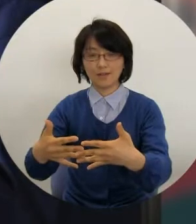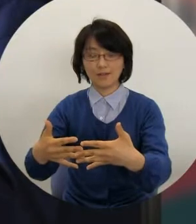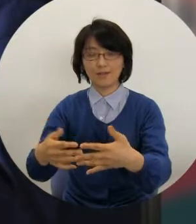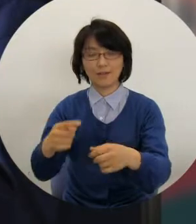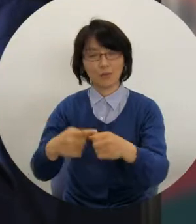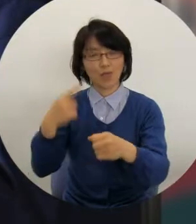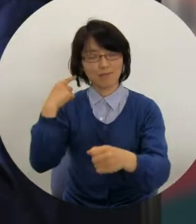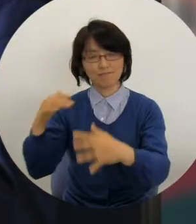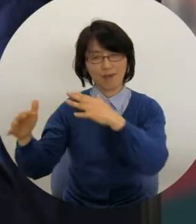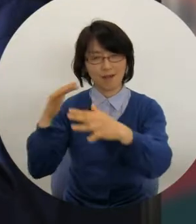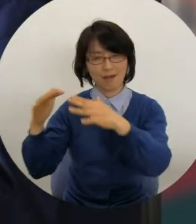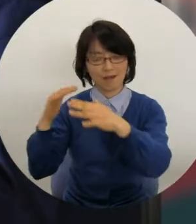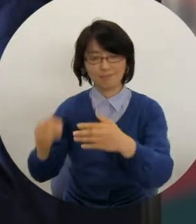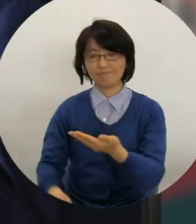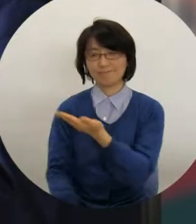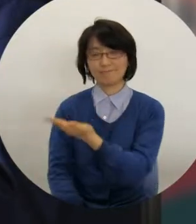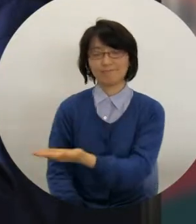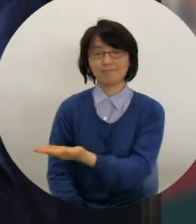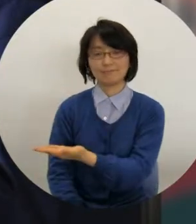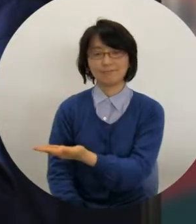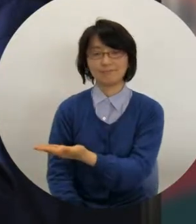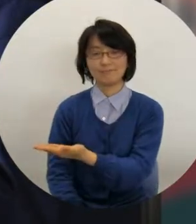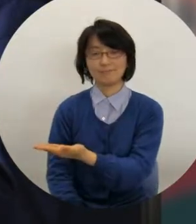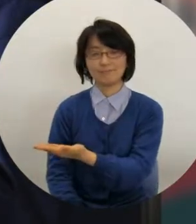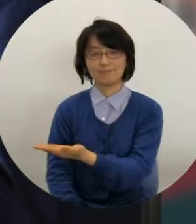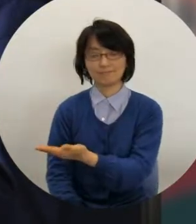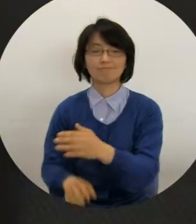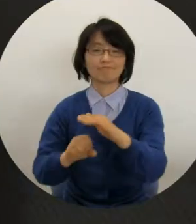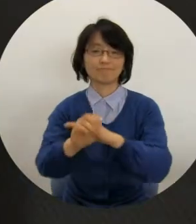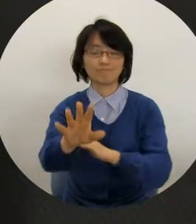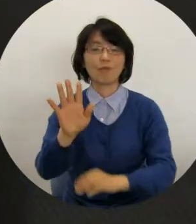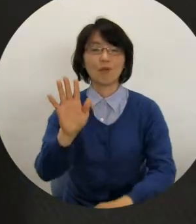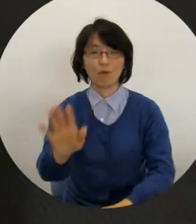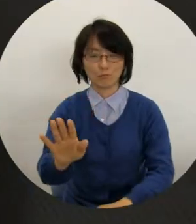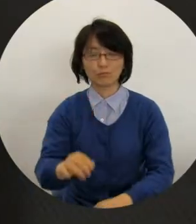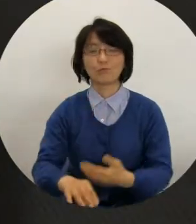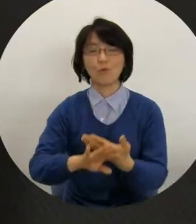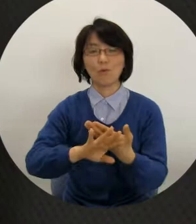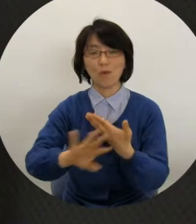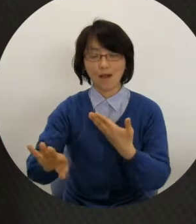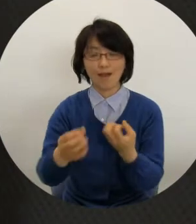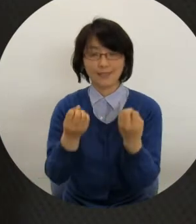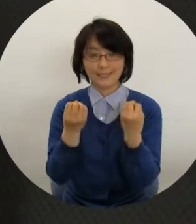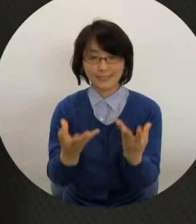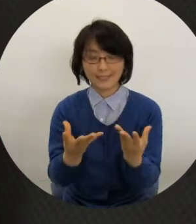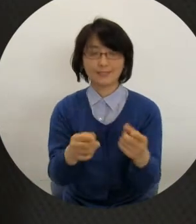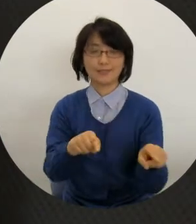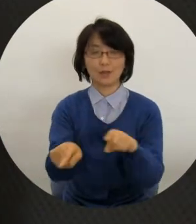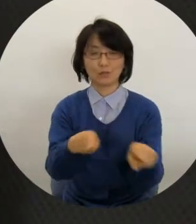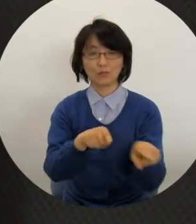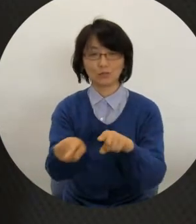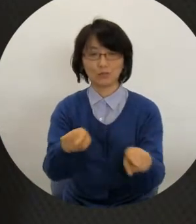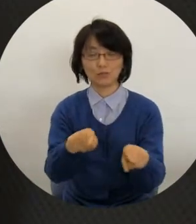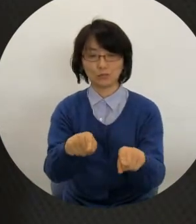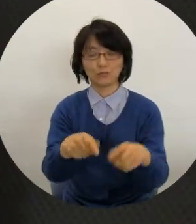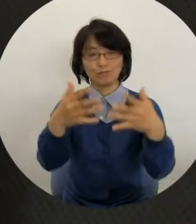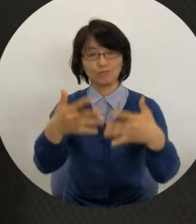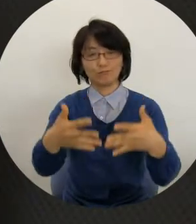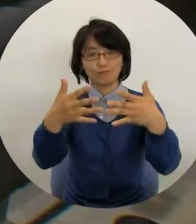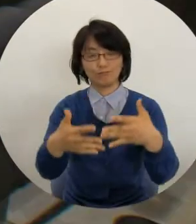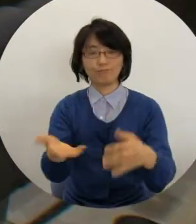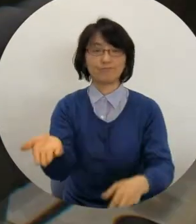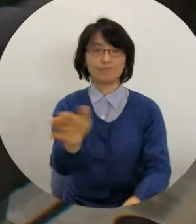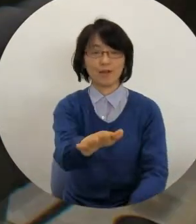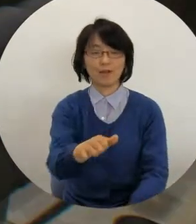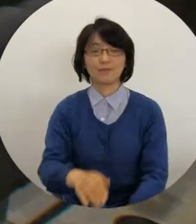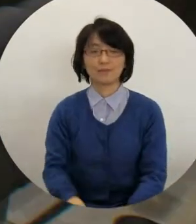なり去年話題になりました太秦ライムライトという作品ですとか、あとは新進監督の作品も入れ